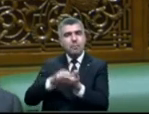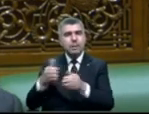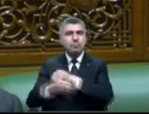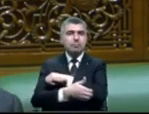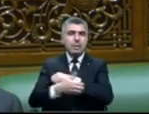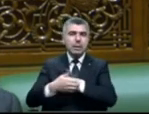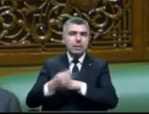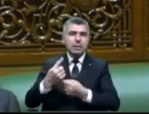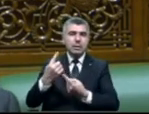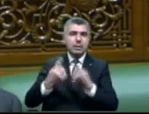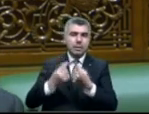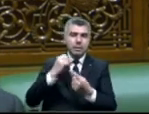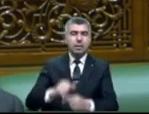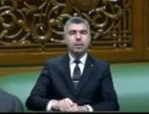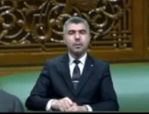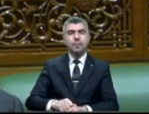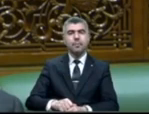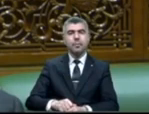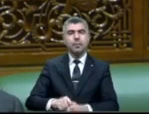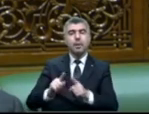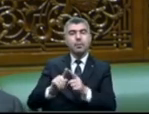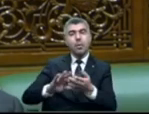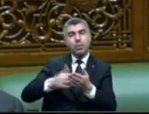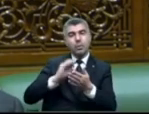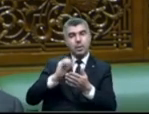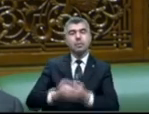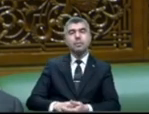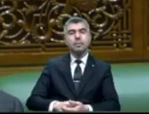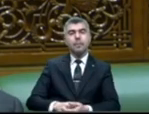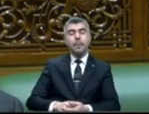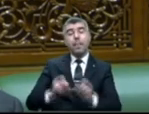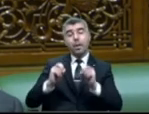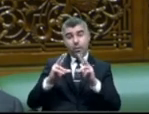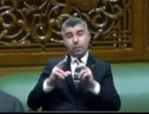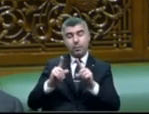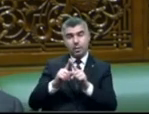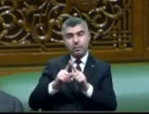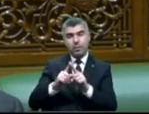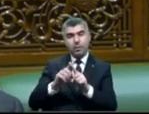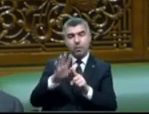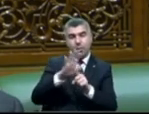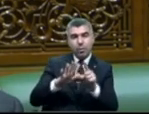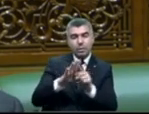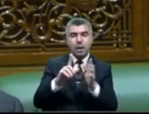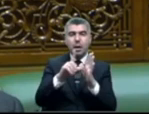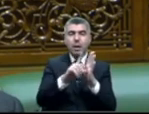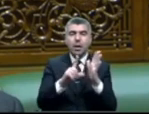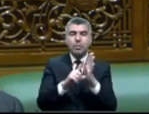الذين يعانون أصلا من فائض الإنتاج. وفعلا فإننا نتمن عاليا مقتضيات